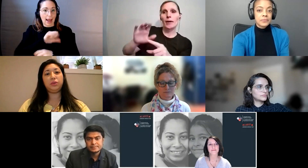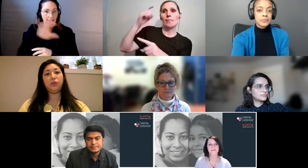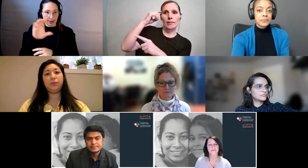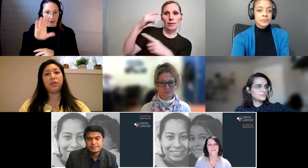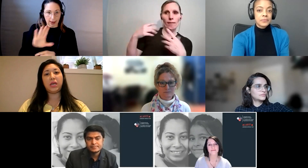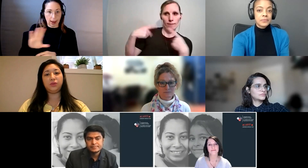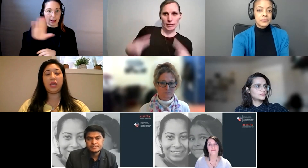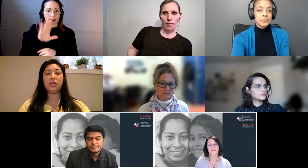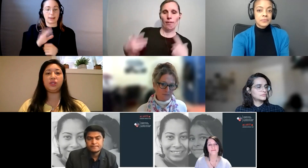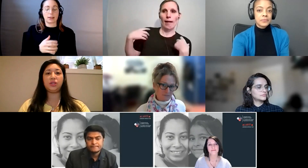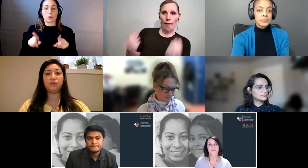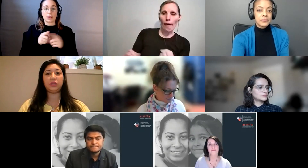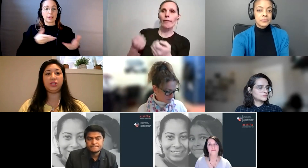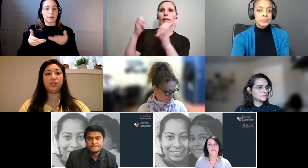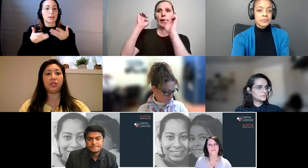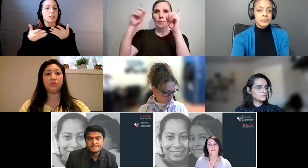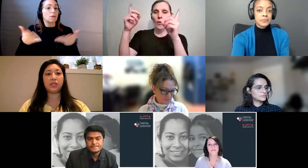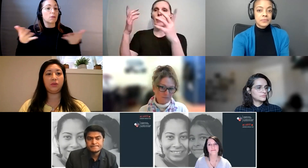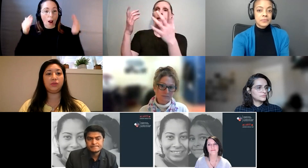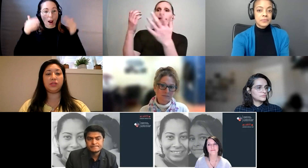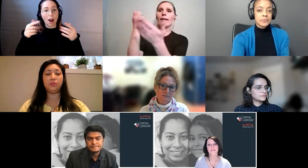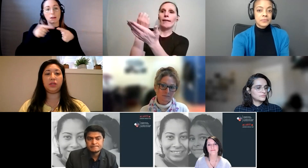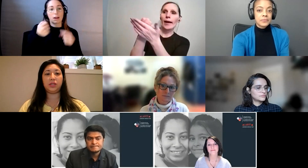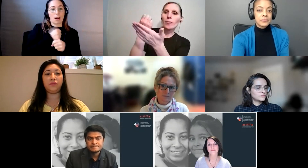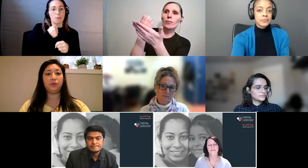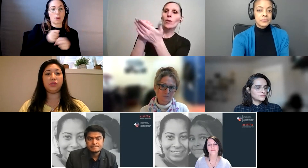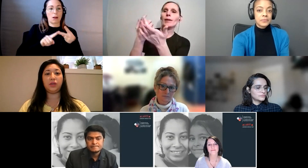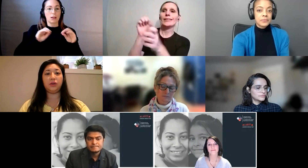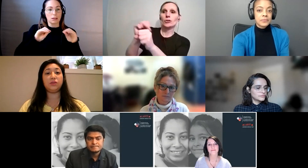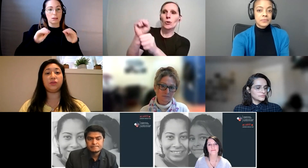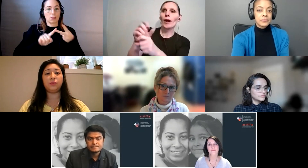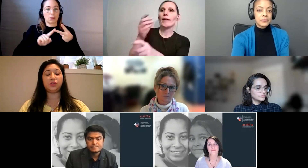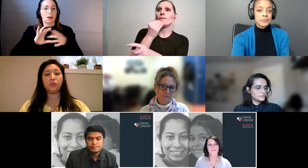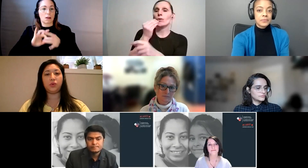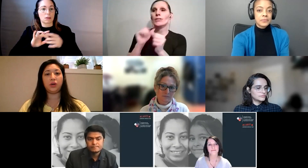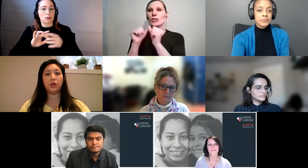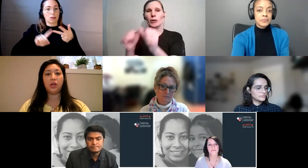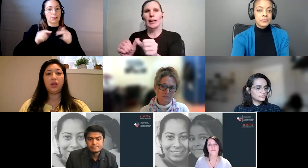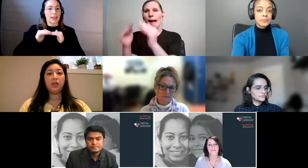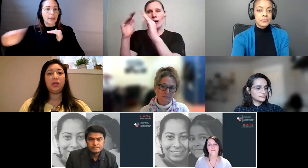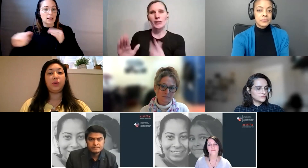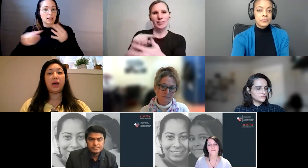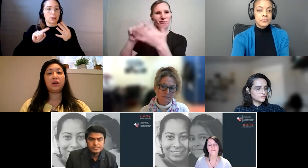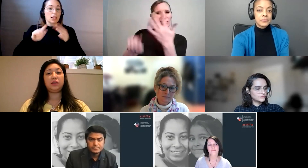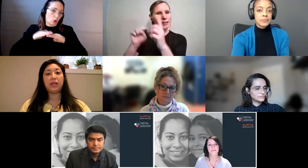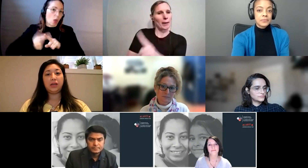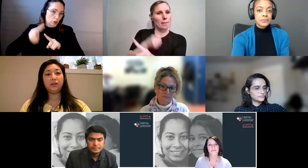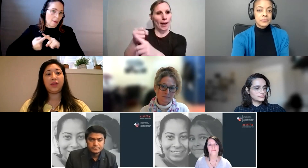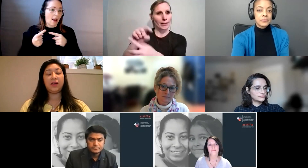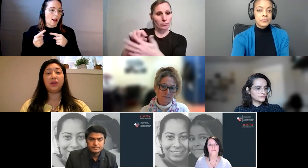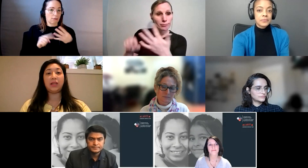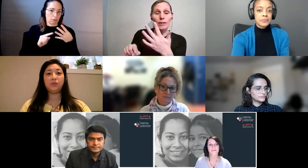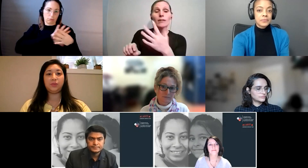et nous donnons des services d'emploi, éducation, relations, stabilité du logement. Si